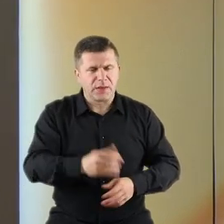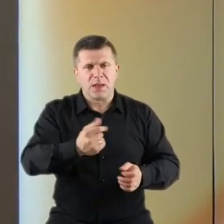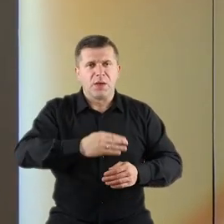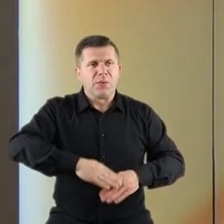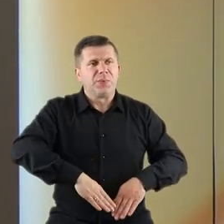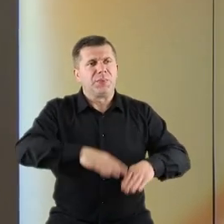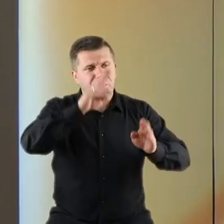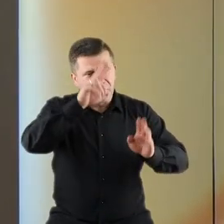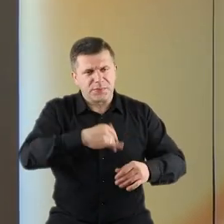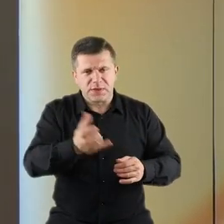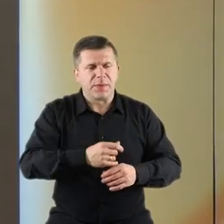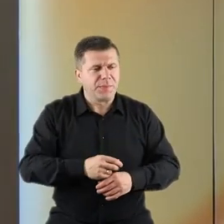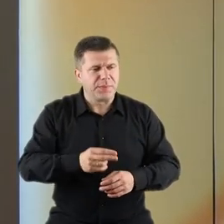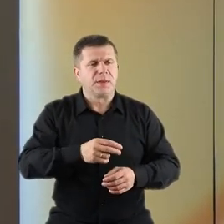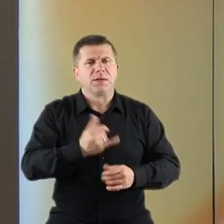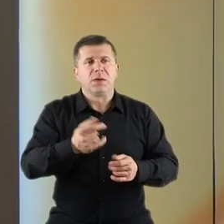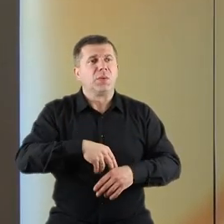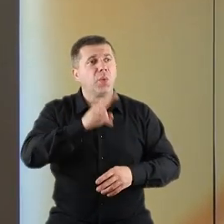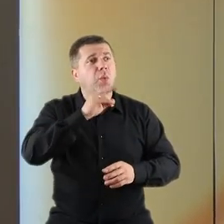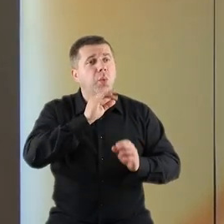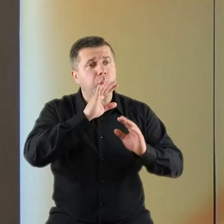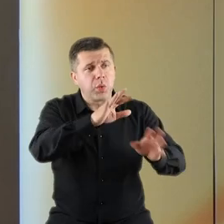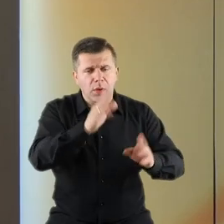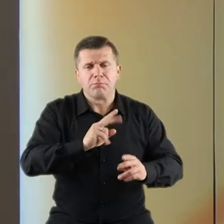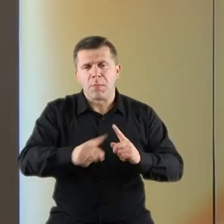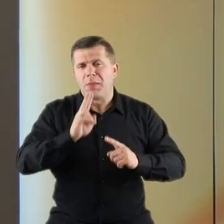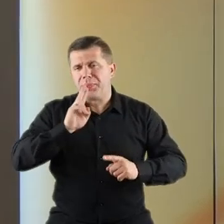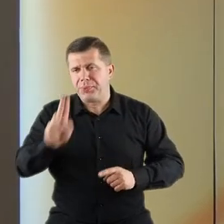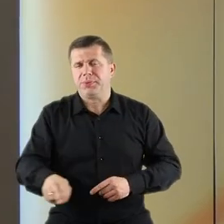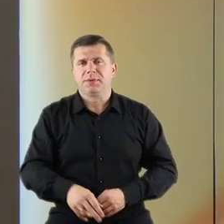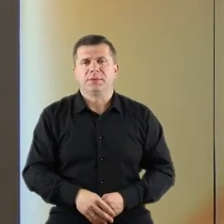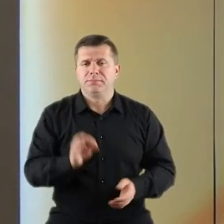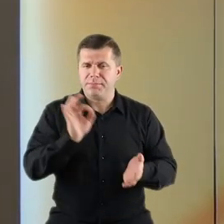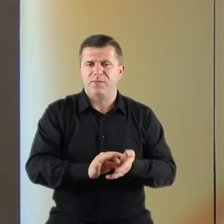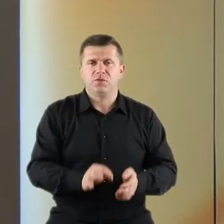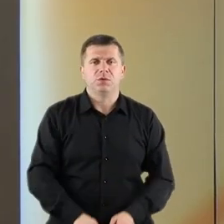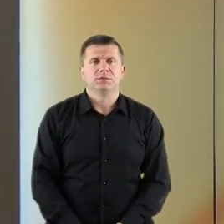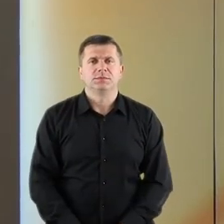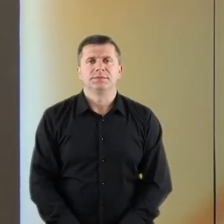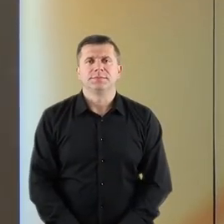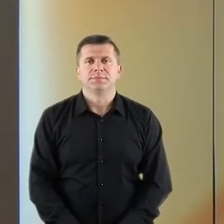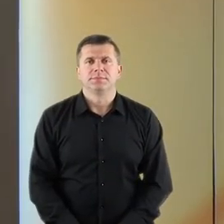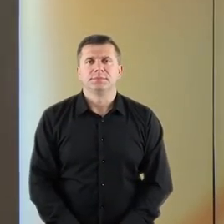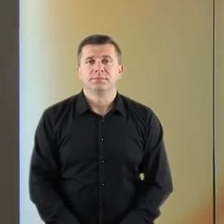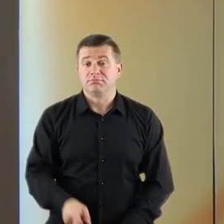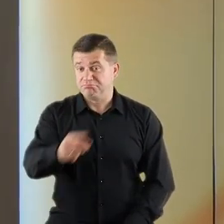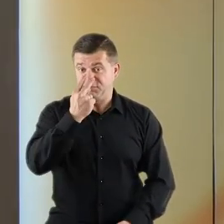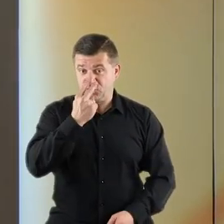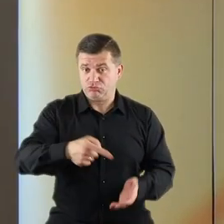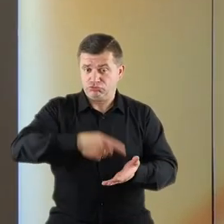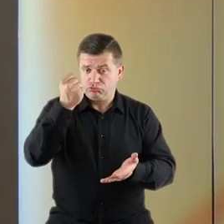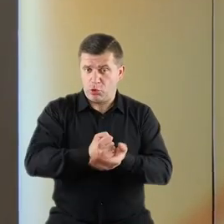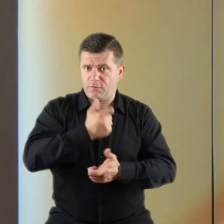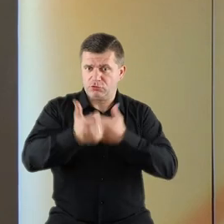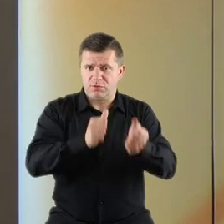zwichnięciu powinno się splunąć dla pewności i jak państwo widzą znowu czynności